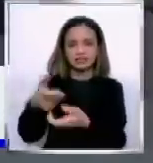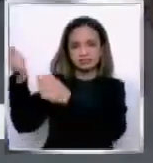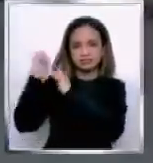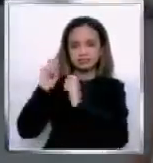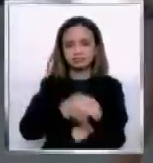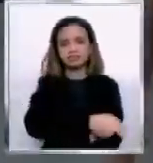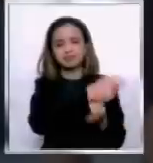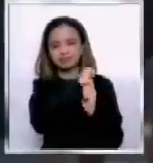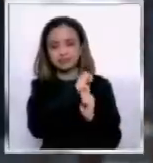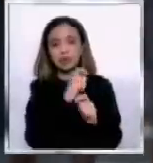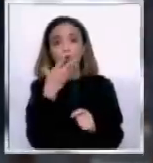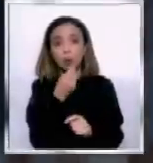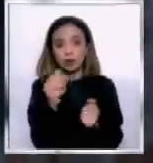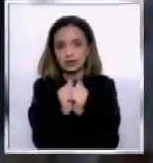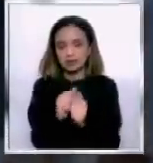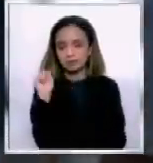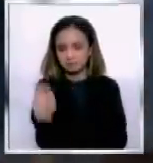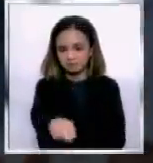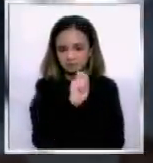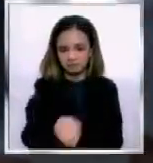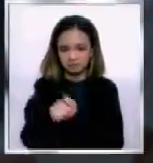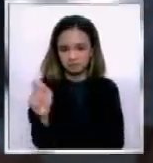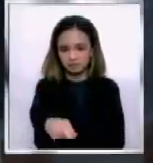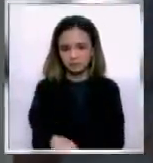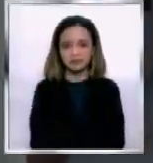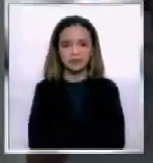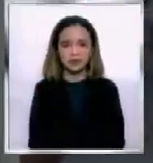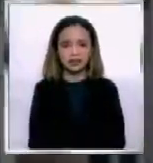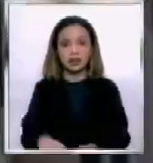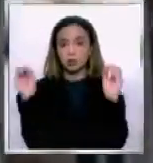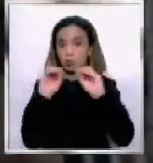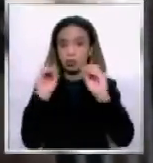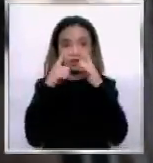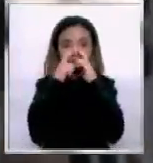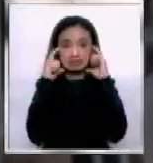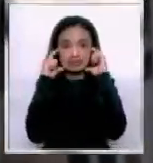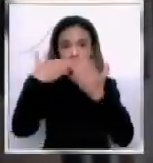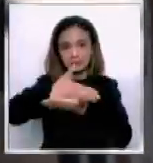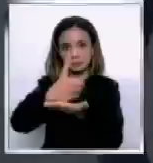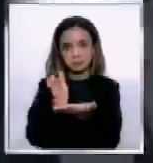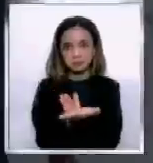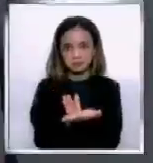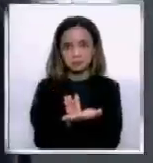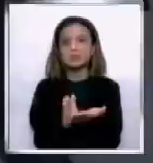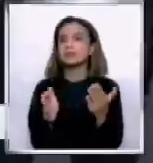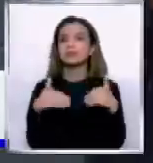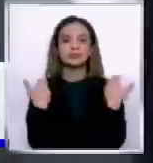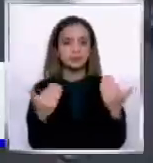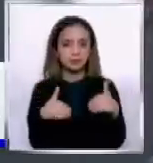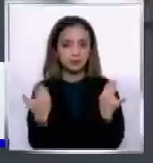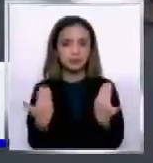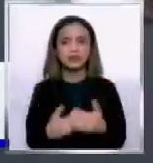kasamahan. Kumapal ang tao habang tumatagal. Walang mga face mask ang ilan, karamihan, kabataan. Lumagpas kami